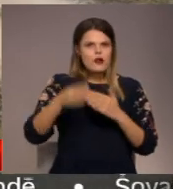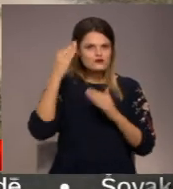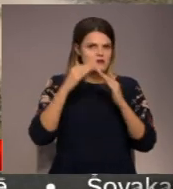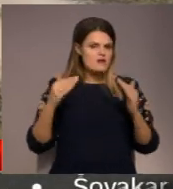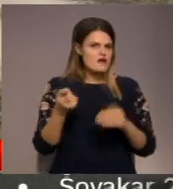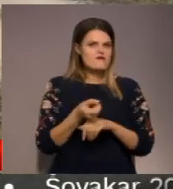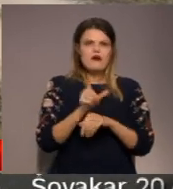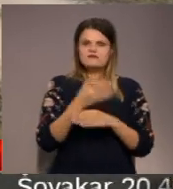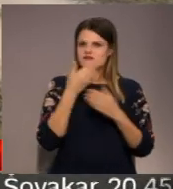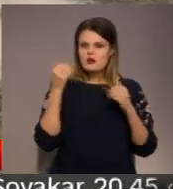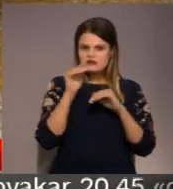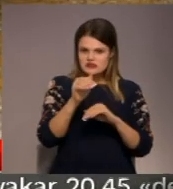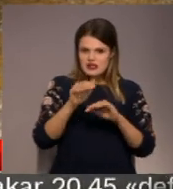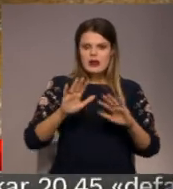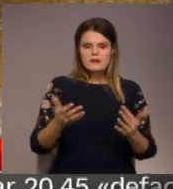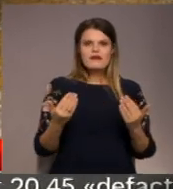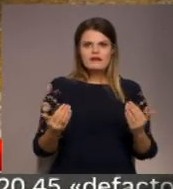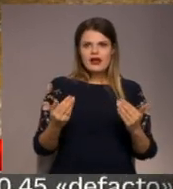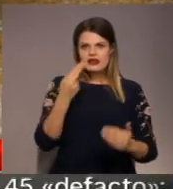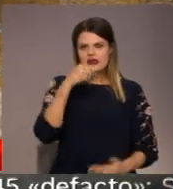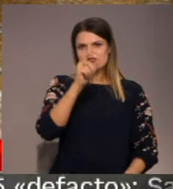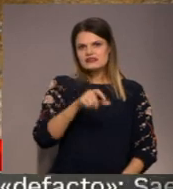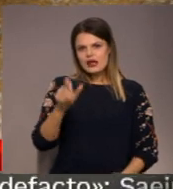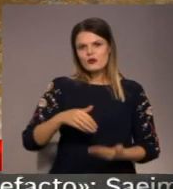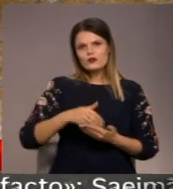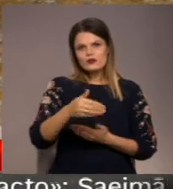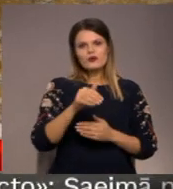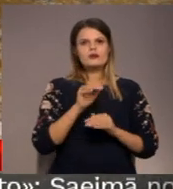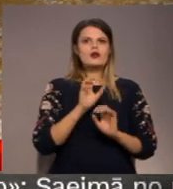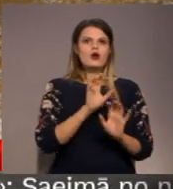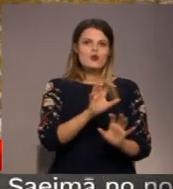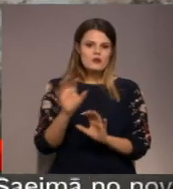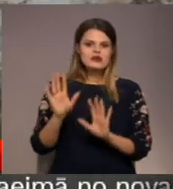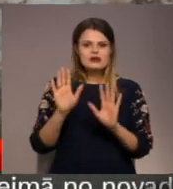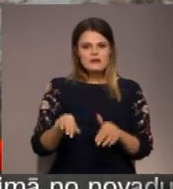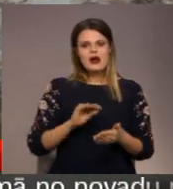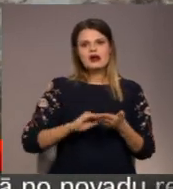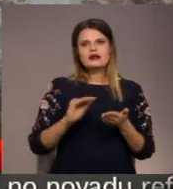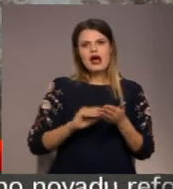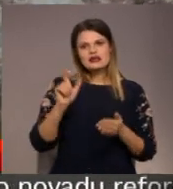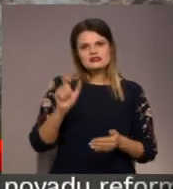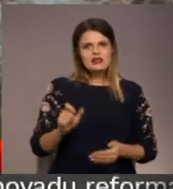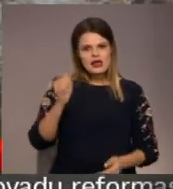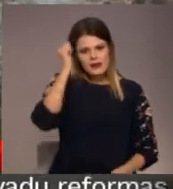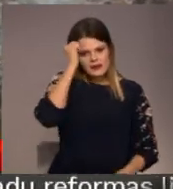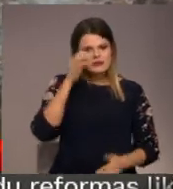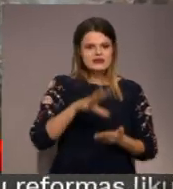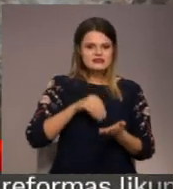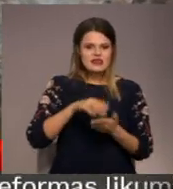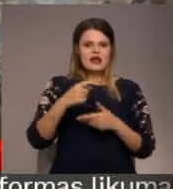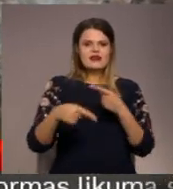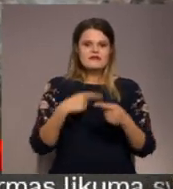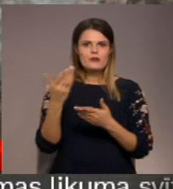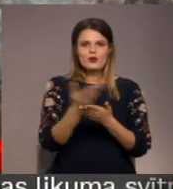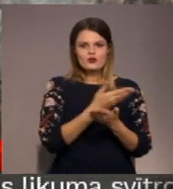vairs nav saglabājušās, bet tagadējie saimnieki turpina rūpēties par rakstnieka piemiņu. Zālītē vienmēr jābūt nopļautai. Ir arī